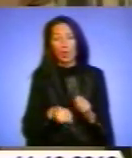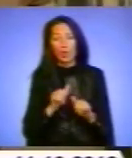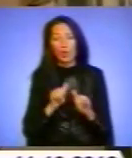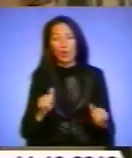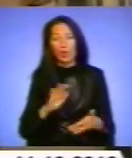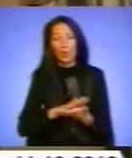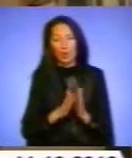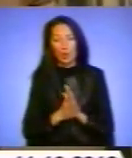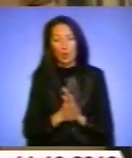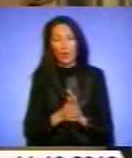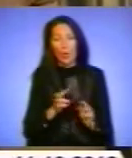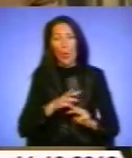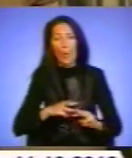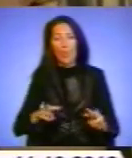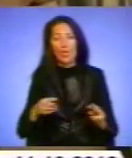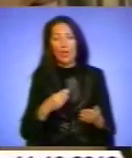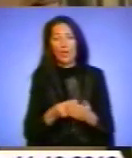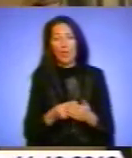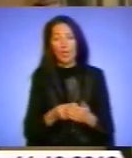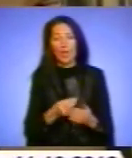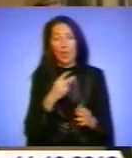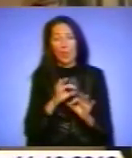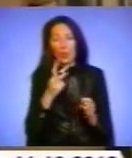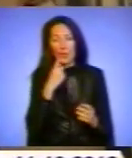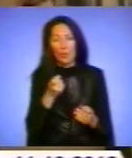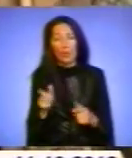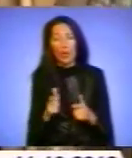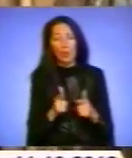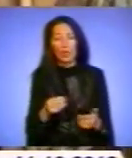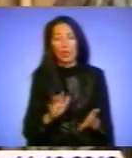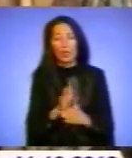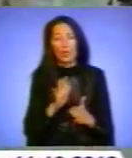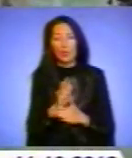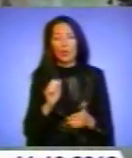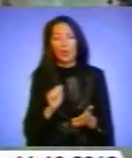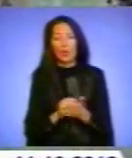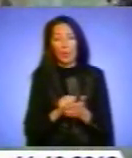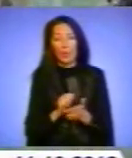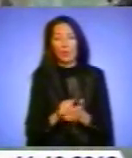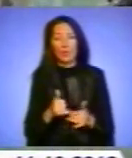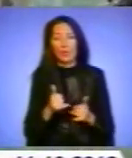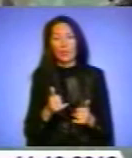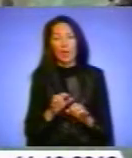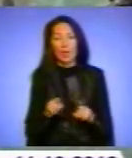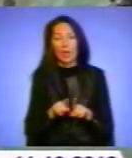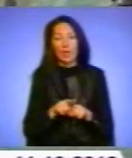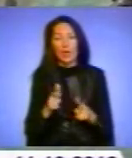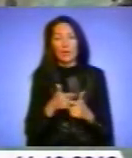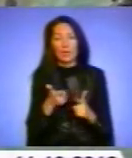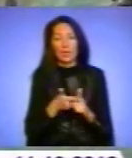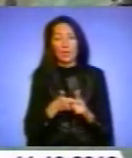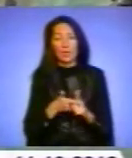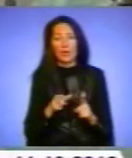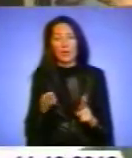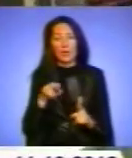Тим часом у Мінфіні повідомили, готують випуск казначейських паперів для українців. Називають їх альтернативою банківським депозитам. Держава гарантує населенню виплату